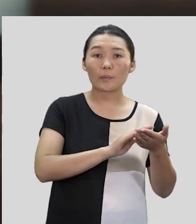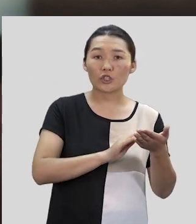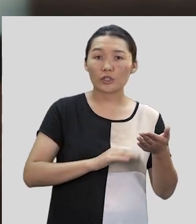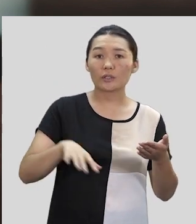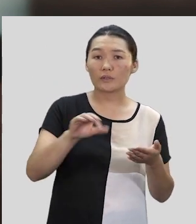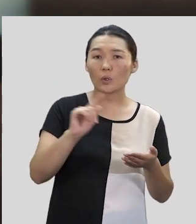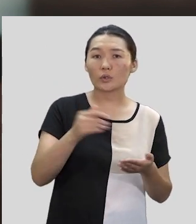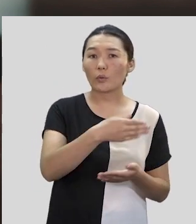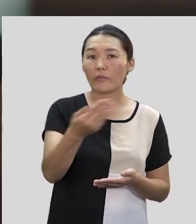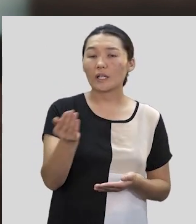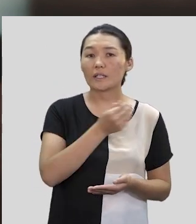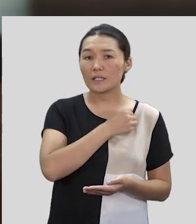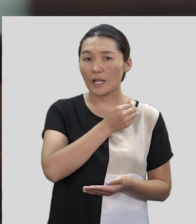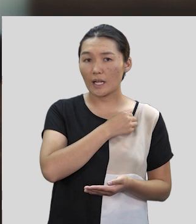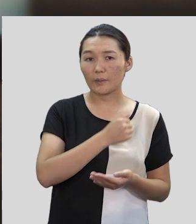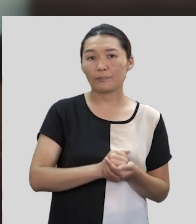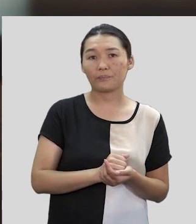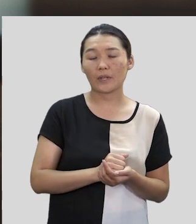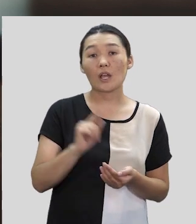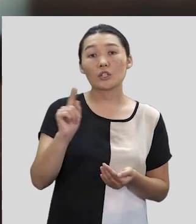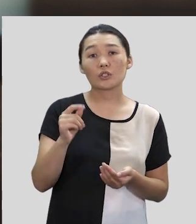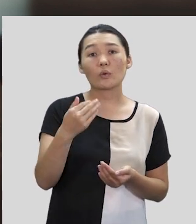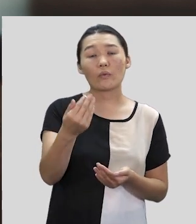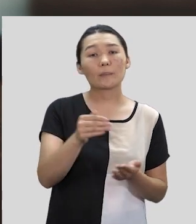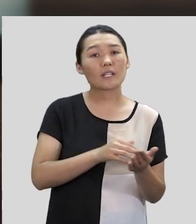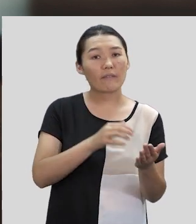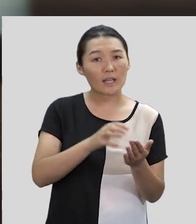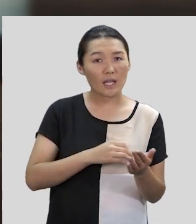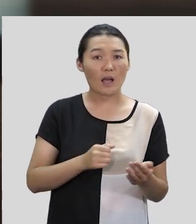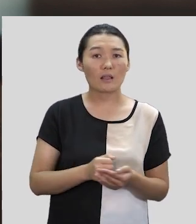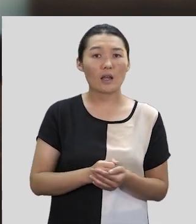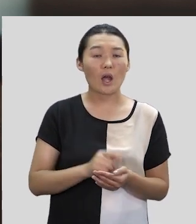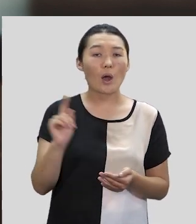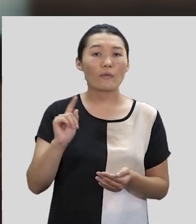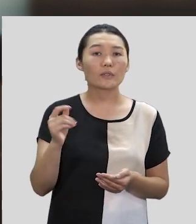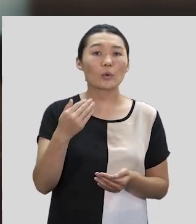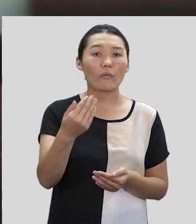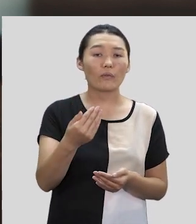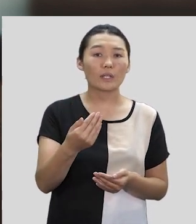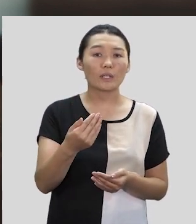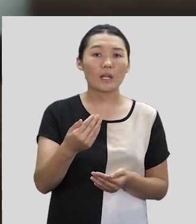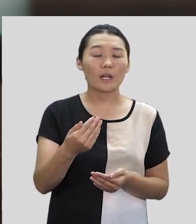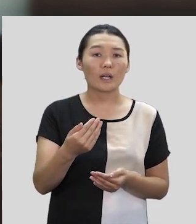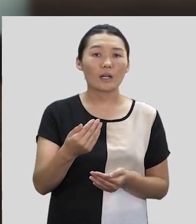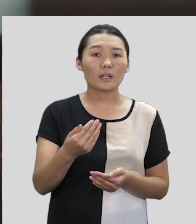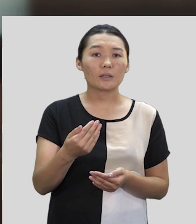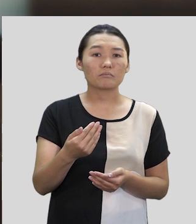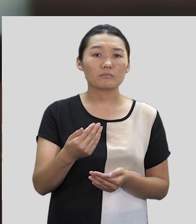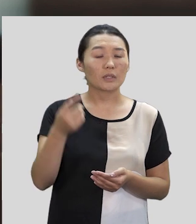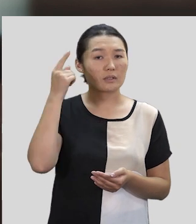что вы хотели чего вам не хватало и в чем вы испытывали нужду